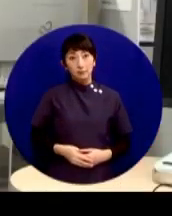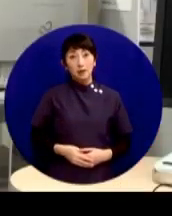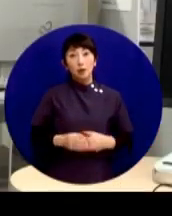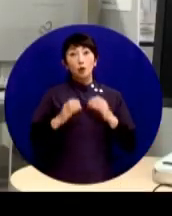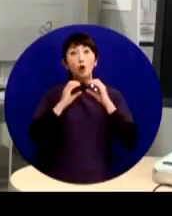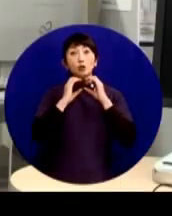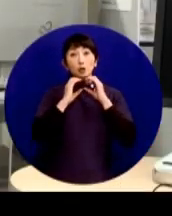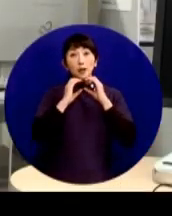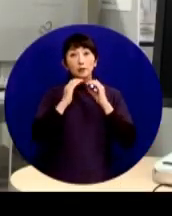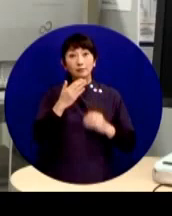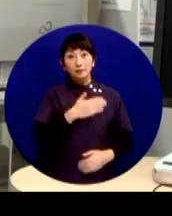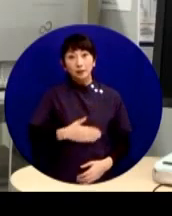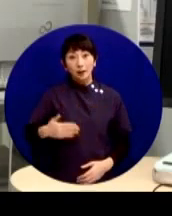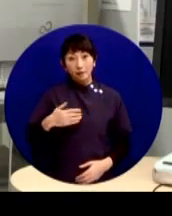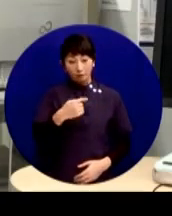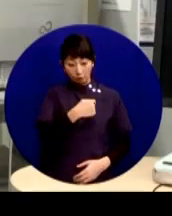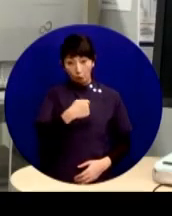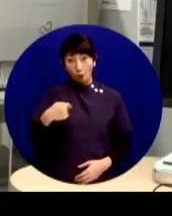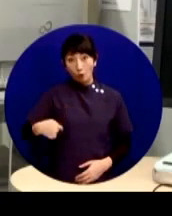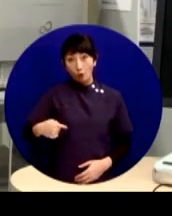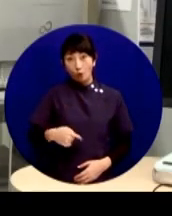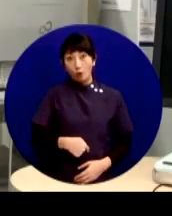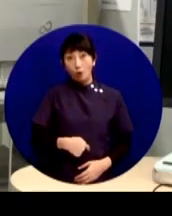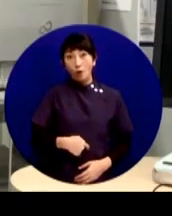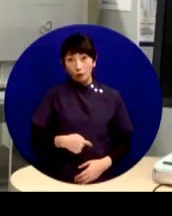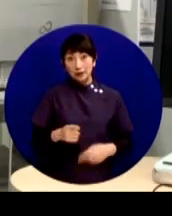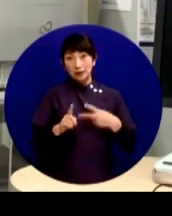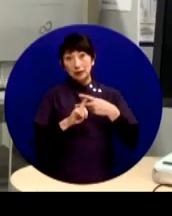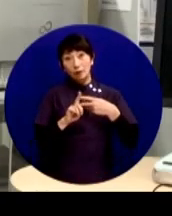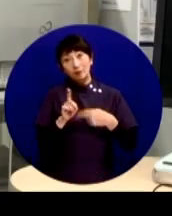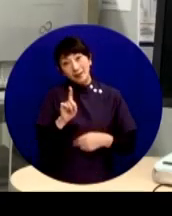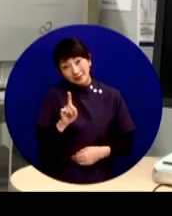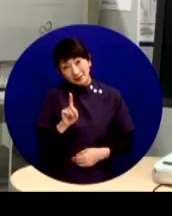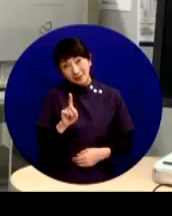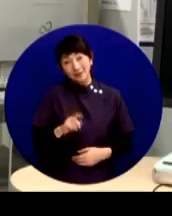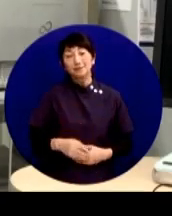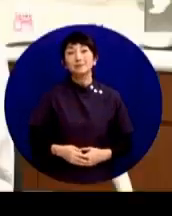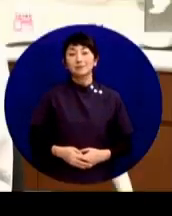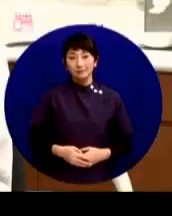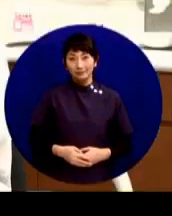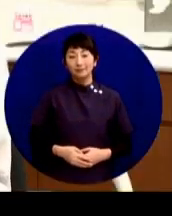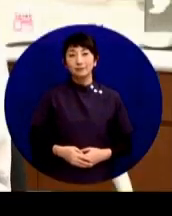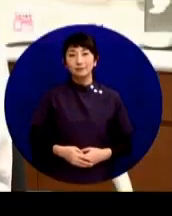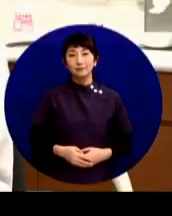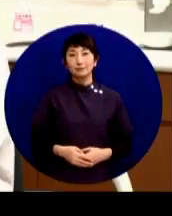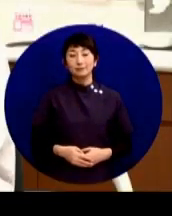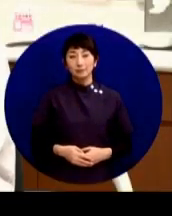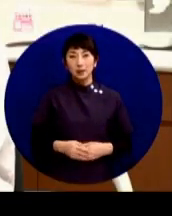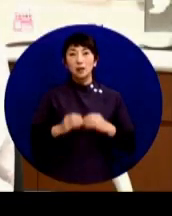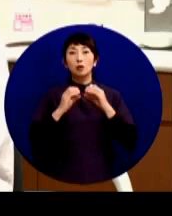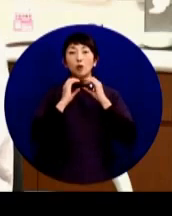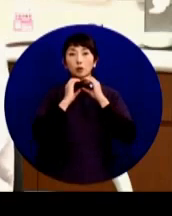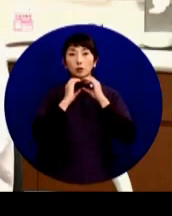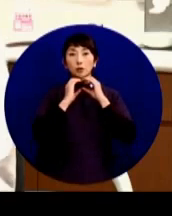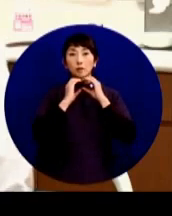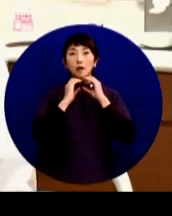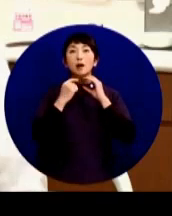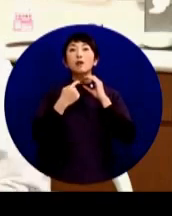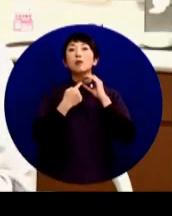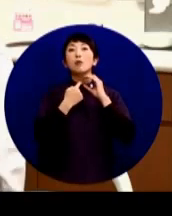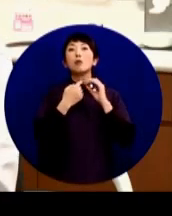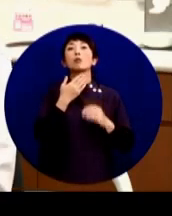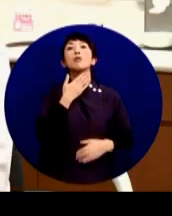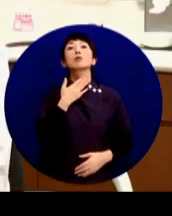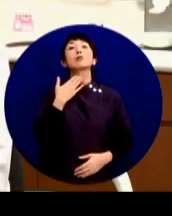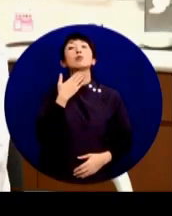甲状腺という臓器はどこにあって、どのような働きをするんでしょうか。 はい、甲状腺は喉元、つ